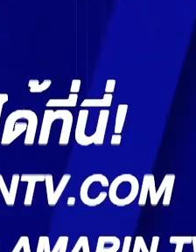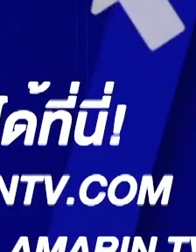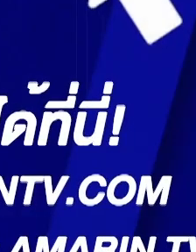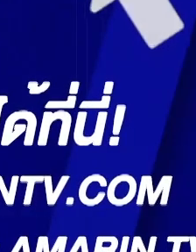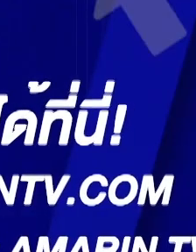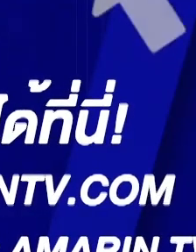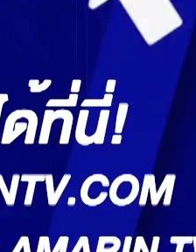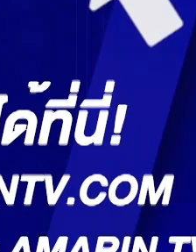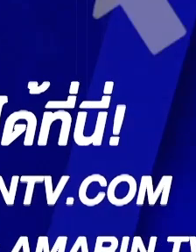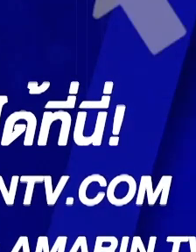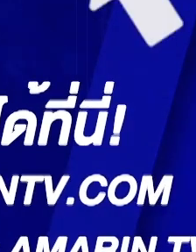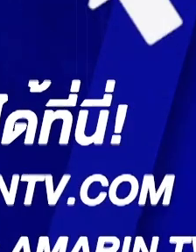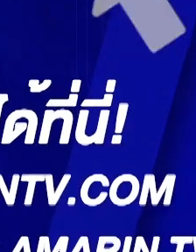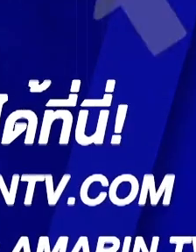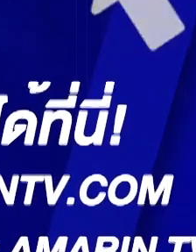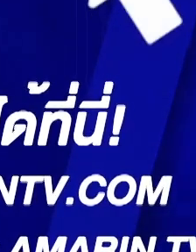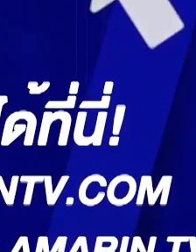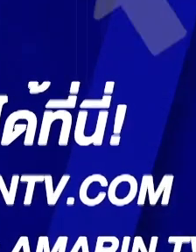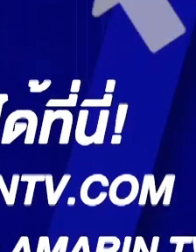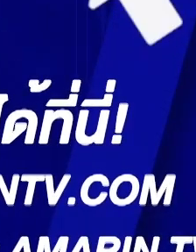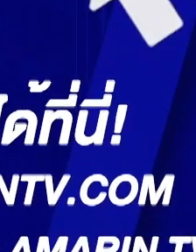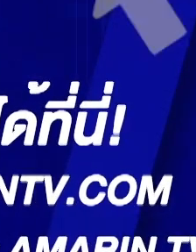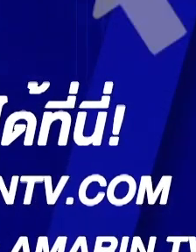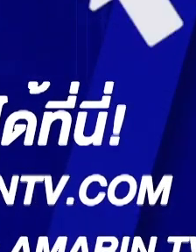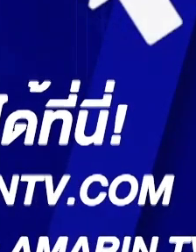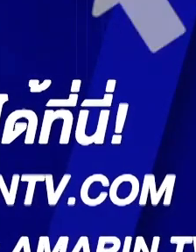ฝากติดตามข่าวเที่ยงอมรินทร์ทีวีทุกวันตั้ง